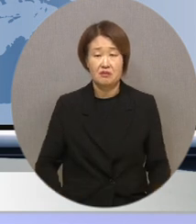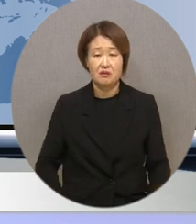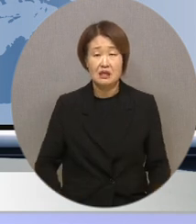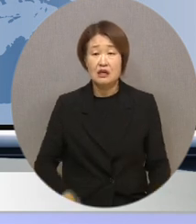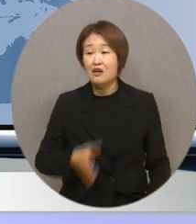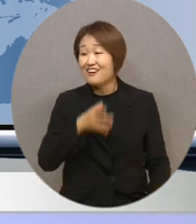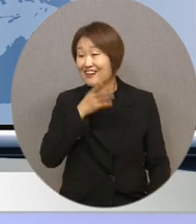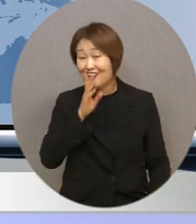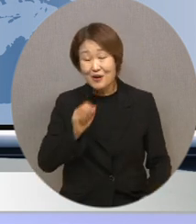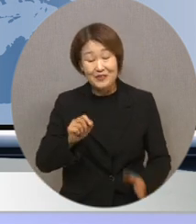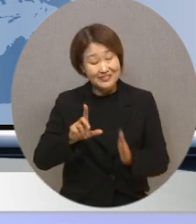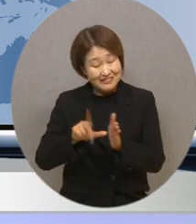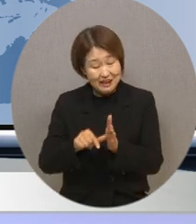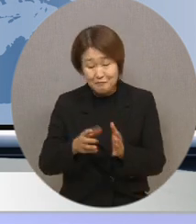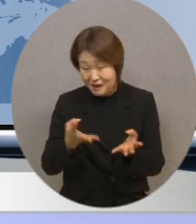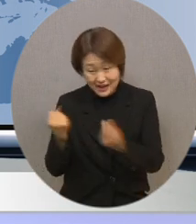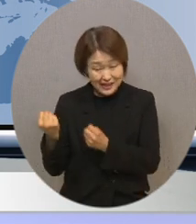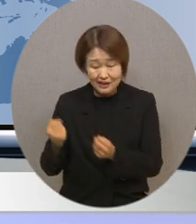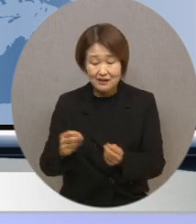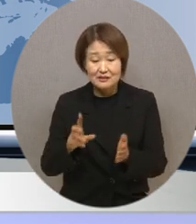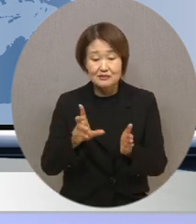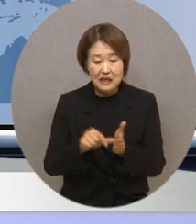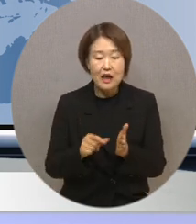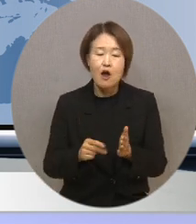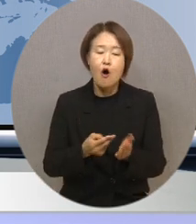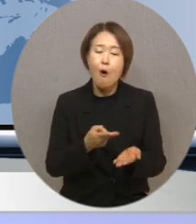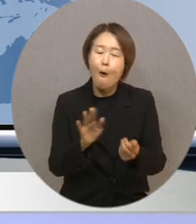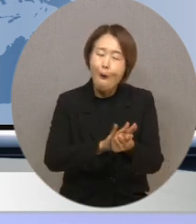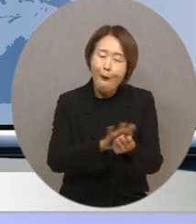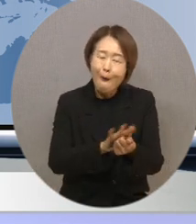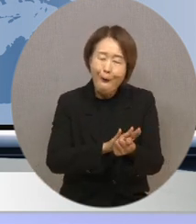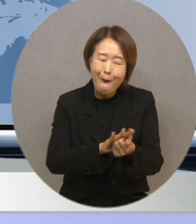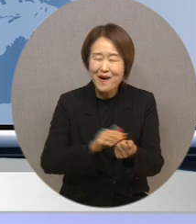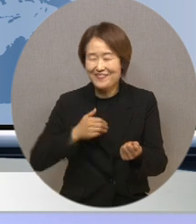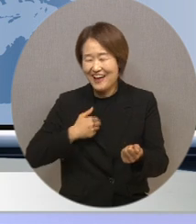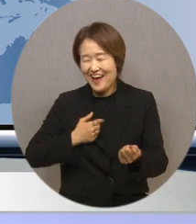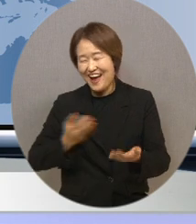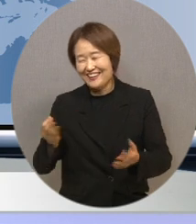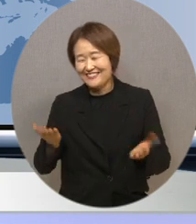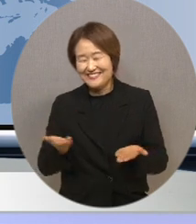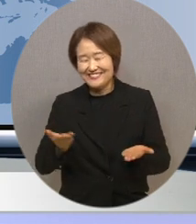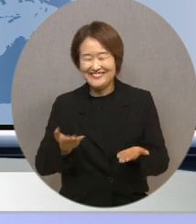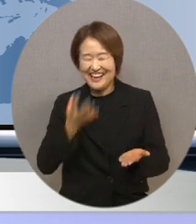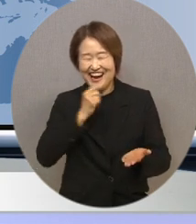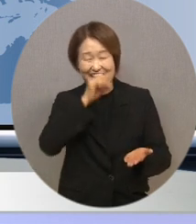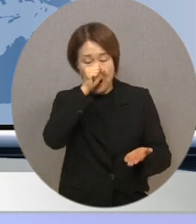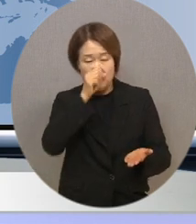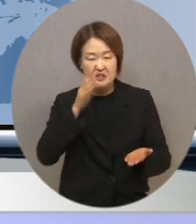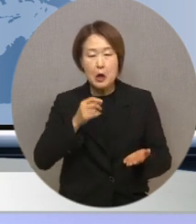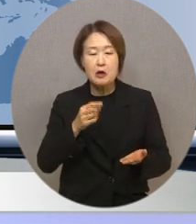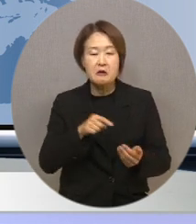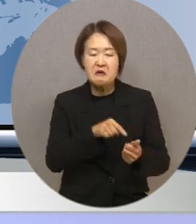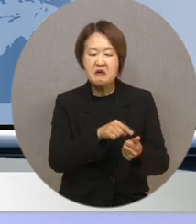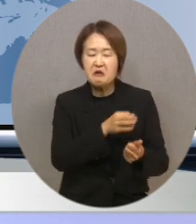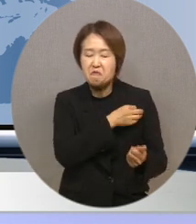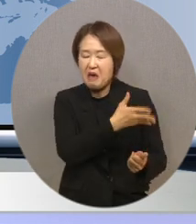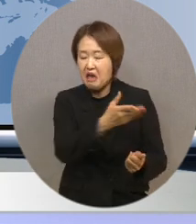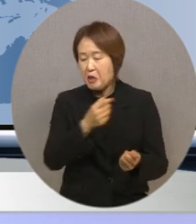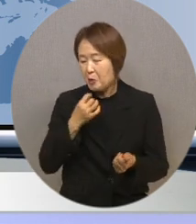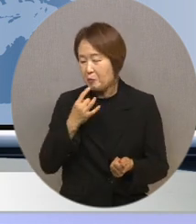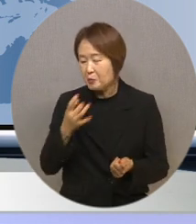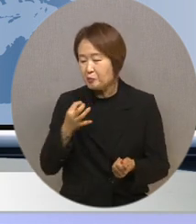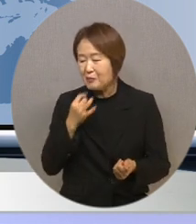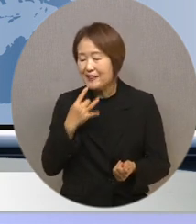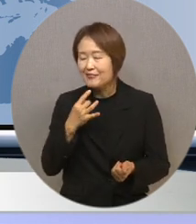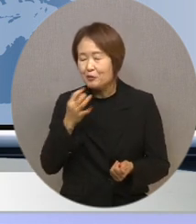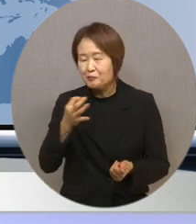촉망되는 직업이라고는 하나 그저 돈을 벌기 위한 수단으로만 여겨지는 것은 아닌가 싶은데요. 그렇기에 이